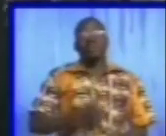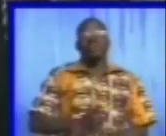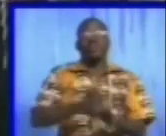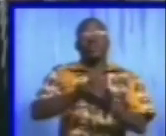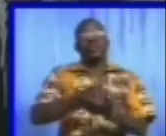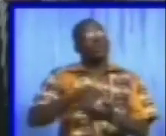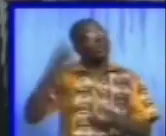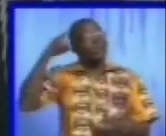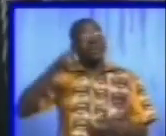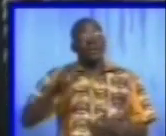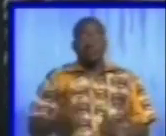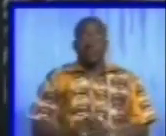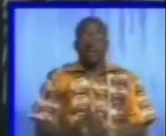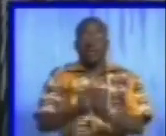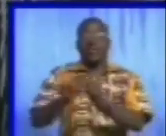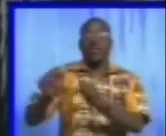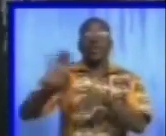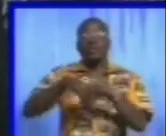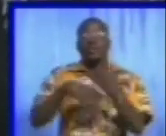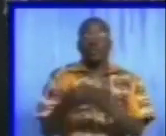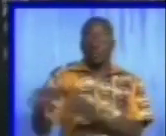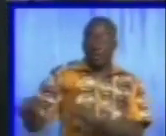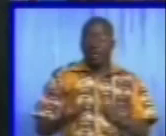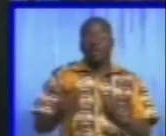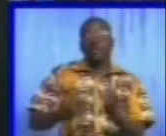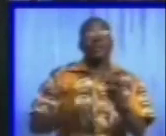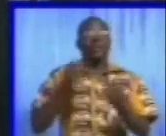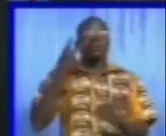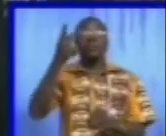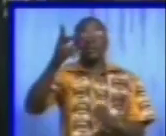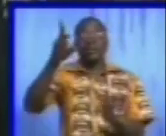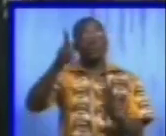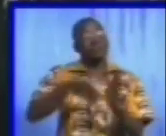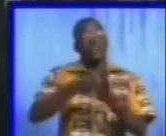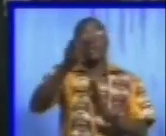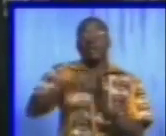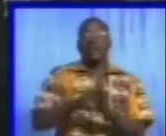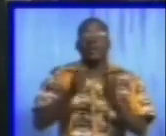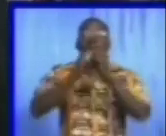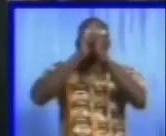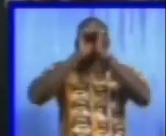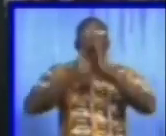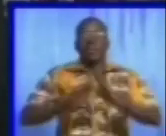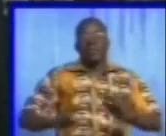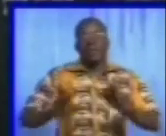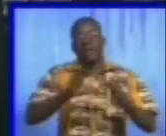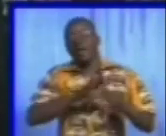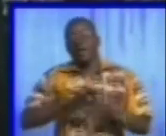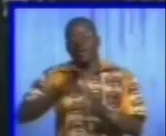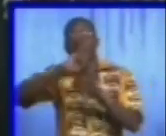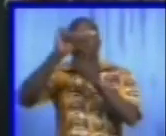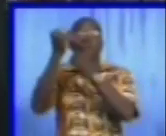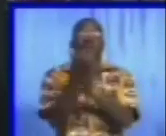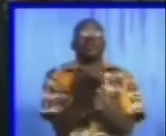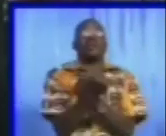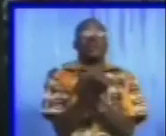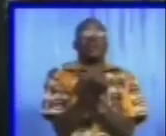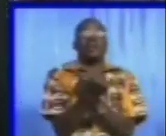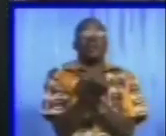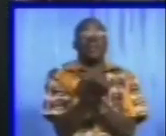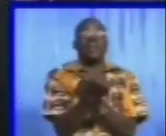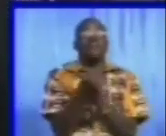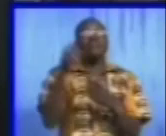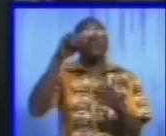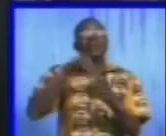d'accompagner toute action qui vise le développement, la paix et puis la cohésion sociale. Dans